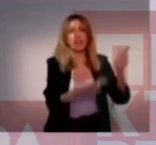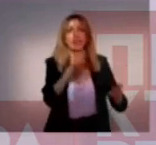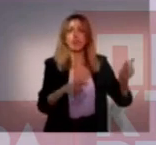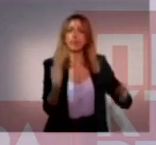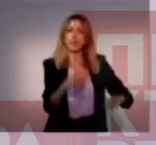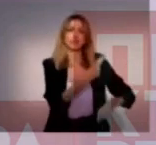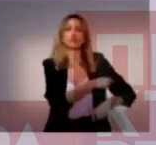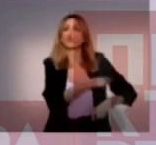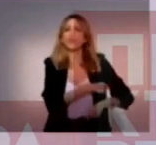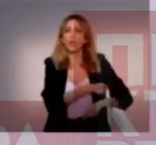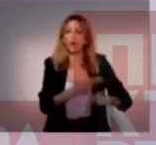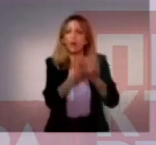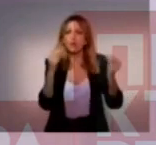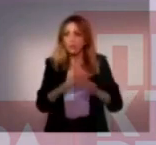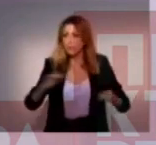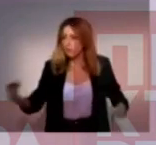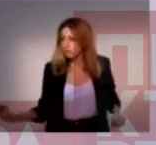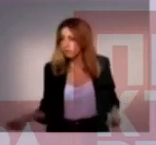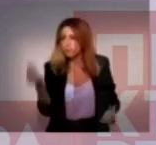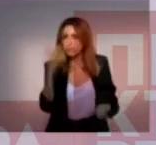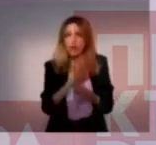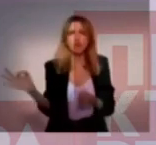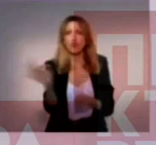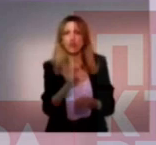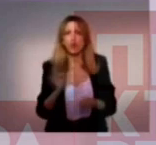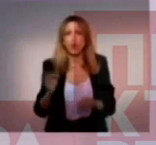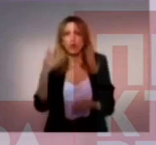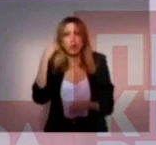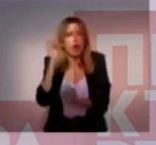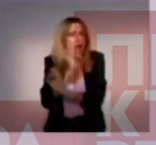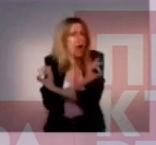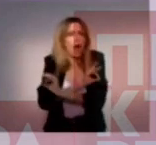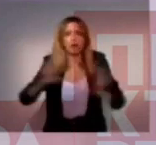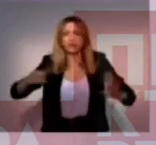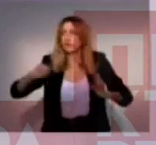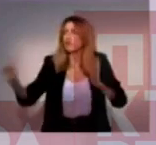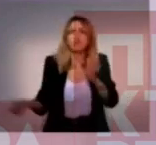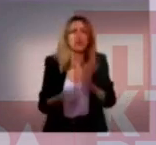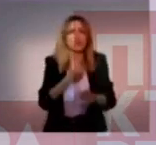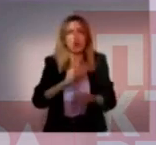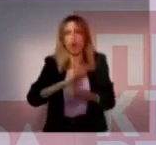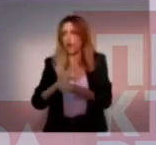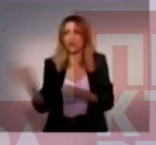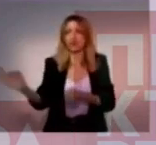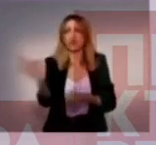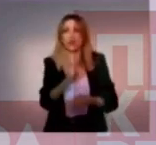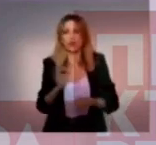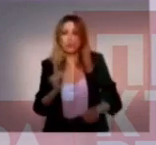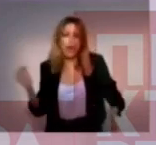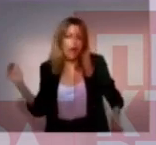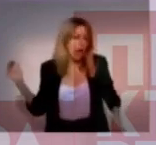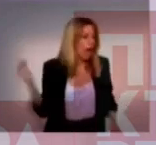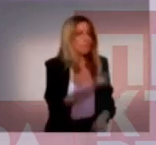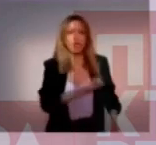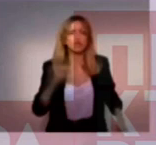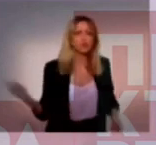πράγματα. Βρεθήκαμε αντιμέτωποι με μια κατάσταση την οποία περιέγραψε με ακρίβεια και ο Ανδρέας